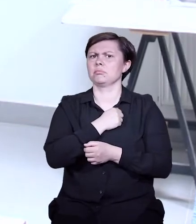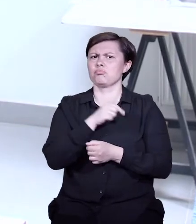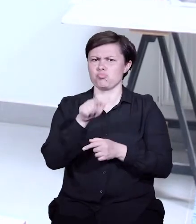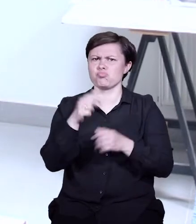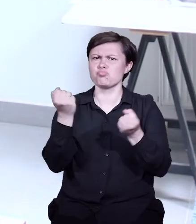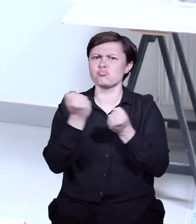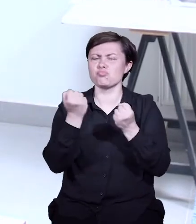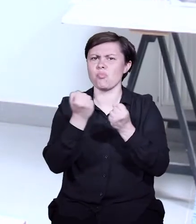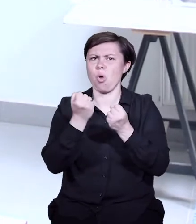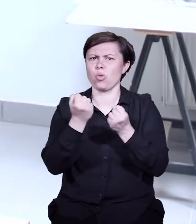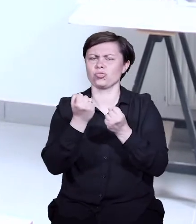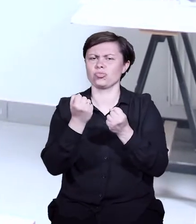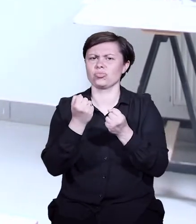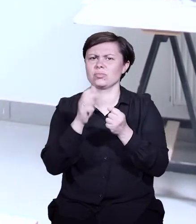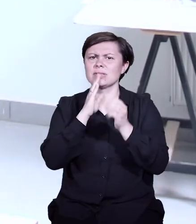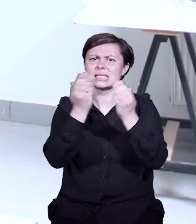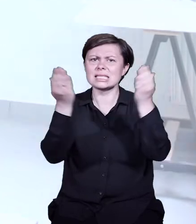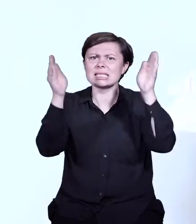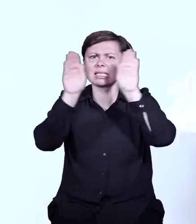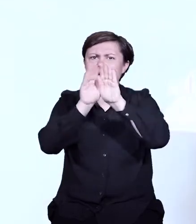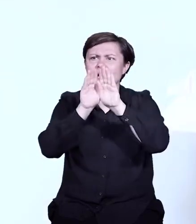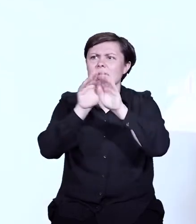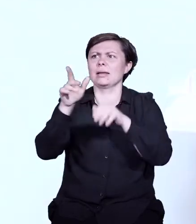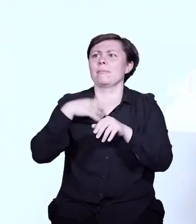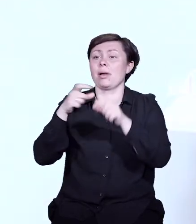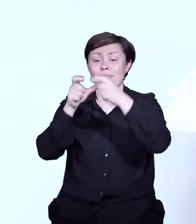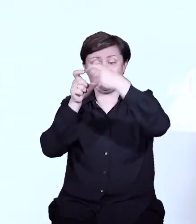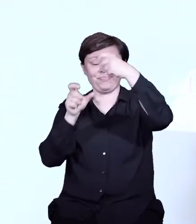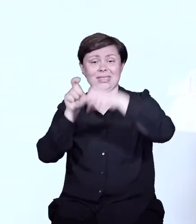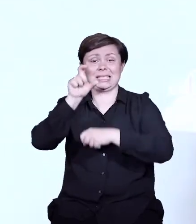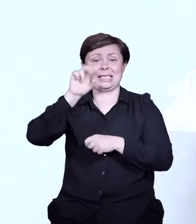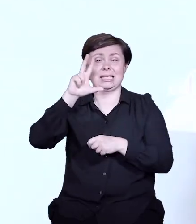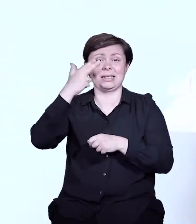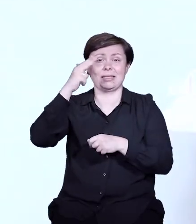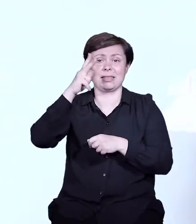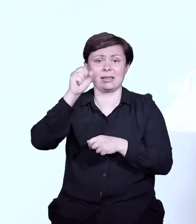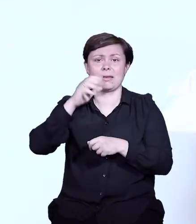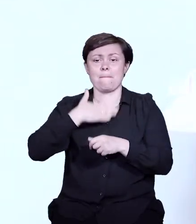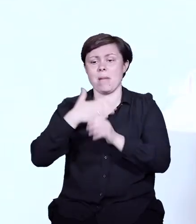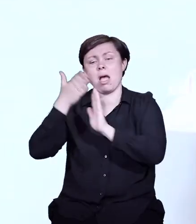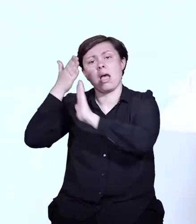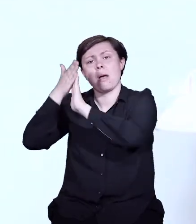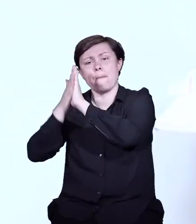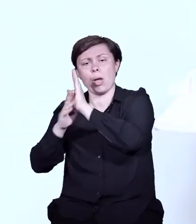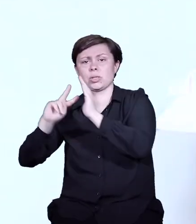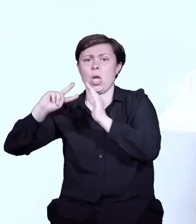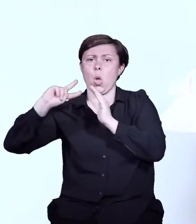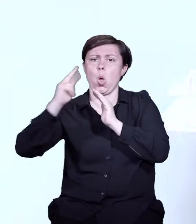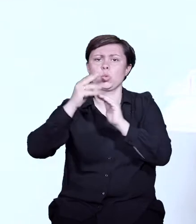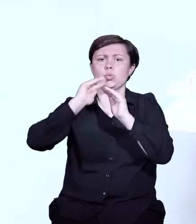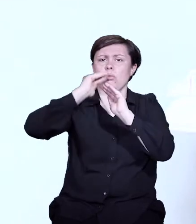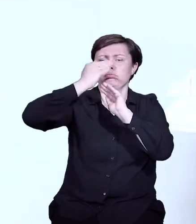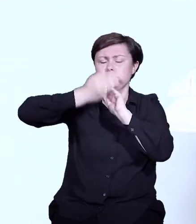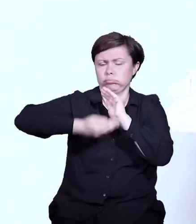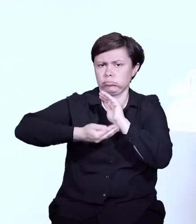tutaj mocniej zamykać. Cyklinka, którą posiadam, ma stronę płaską i stronę